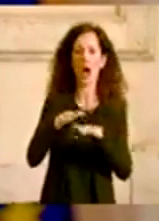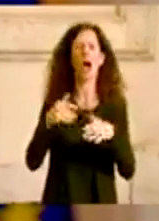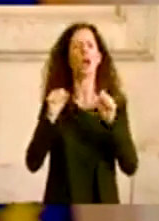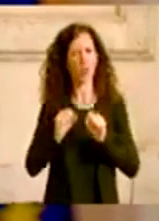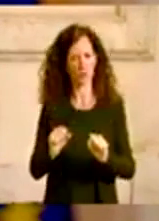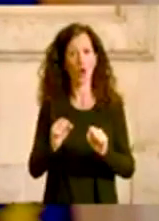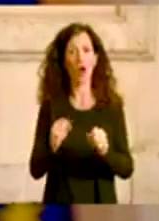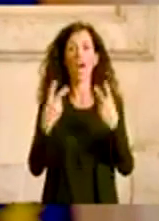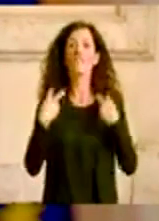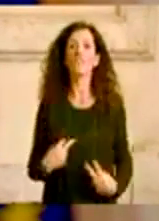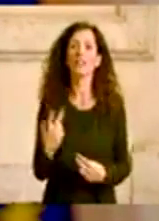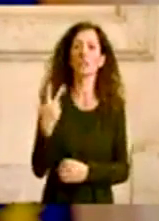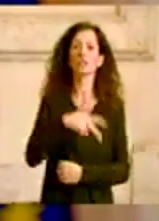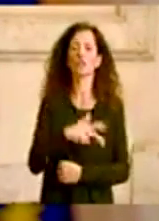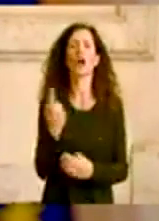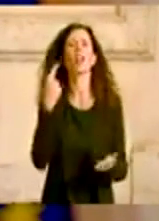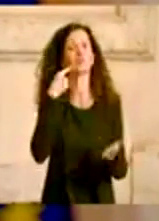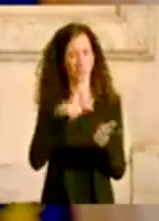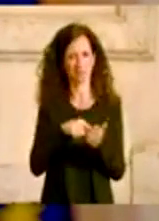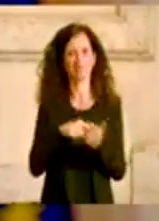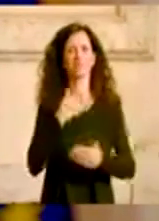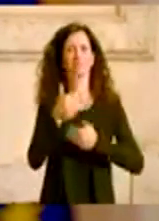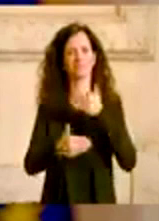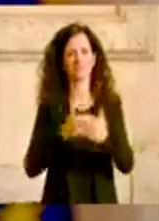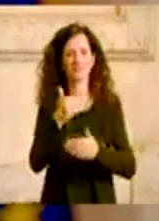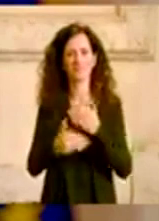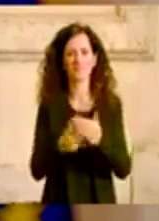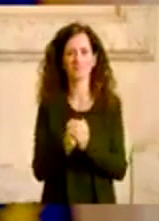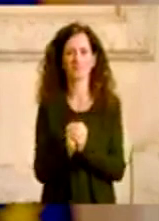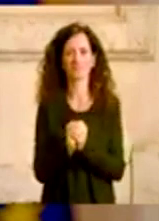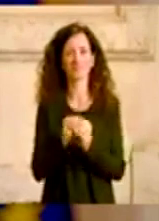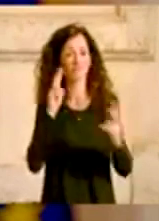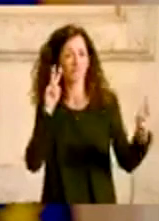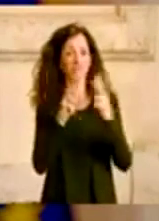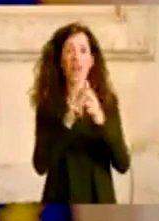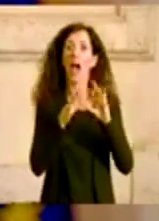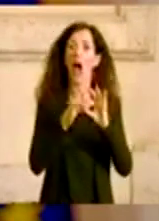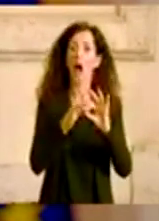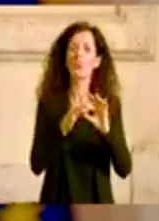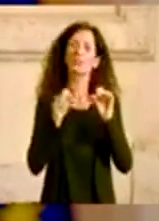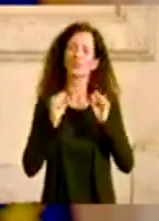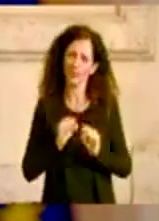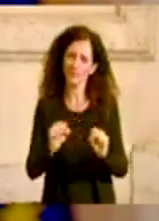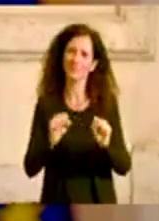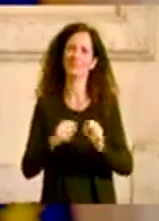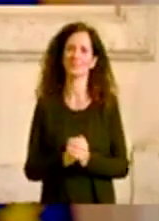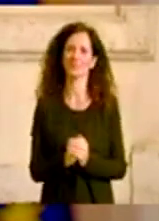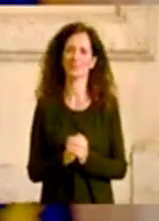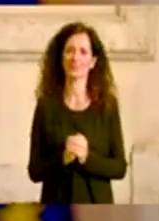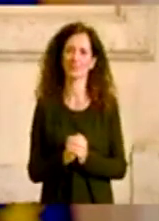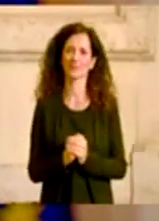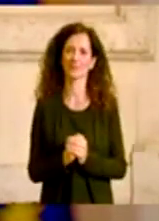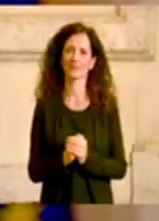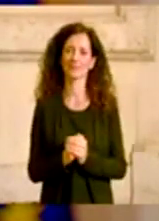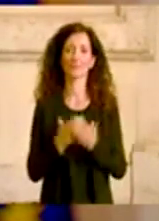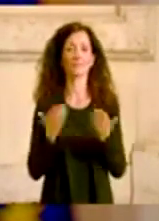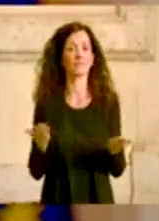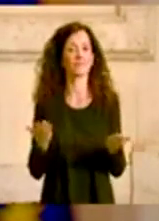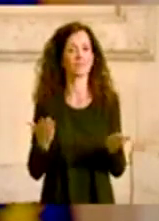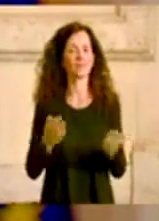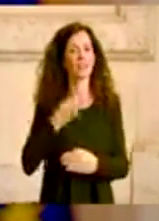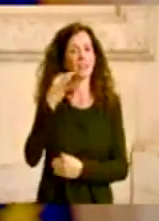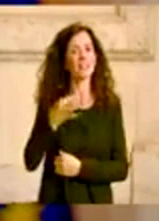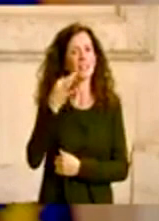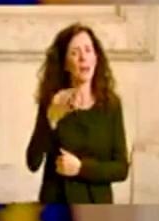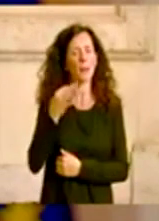vita sociale riprende anche riprendono gli incontri con gli amici rimane però naturalmente il divieto di uscire